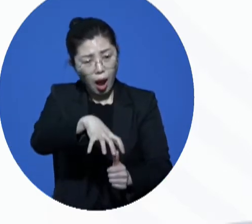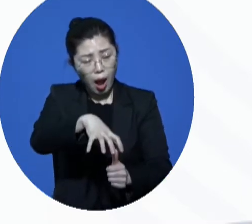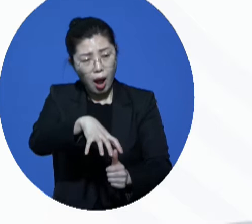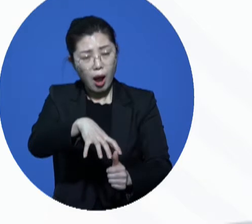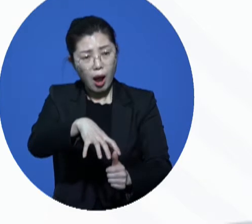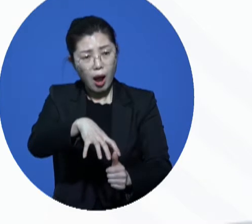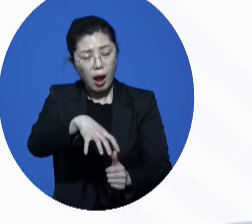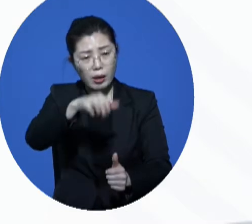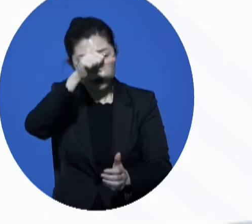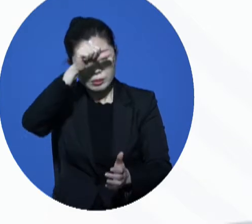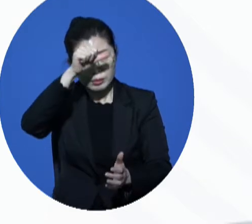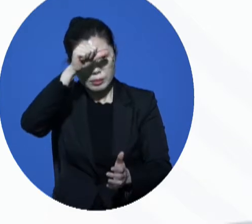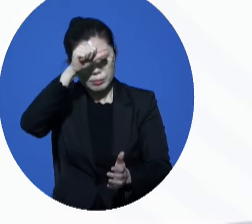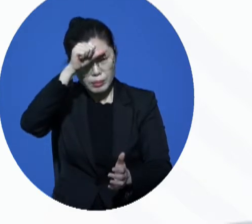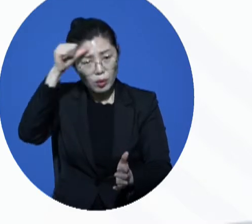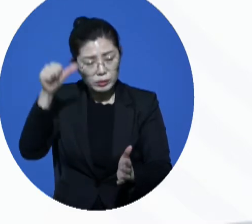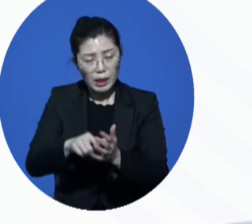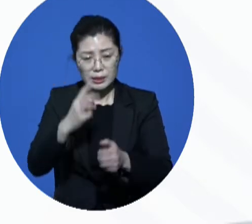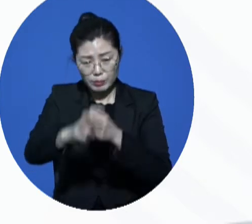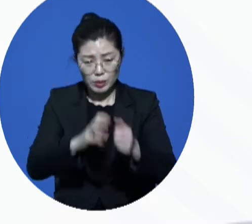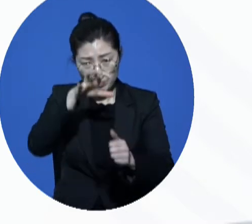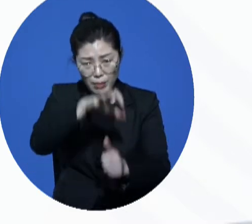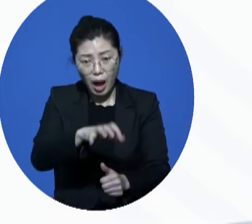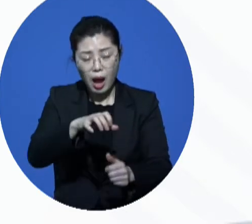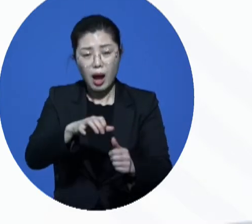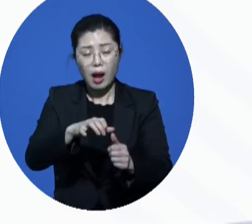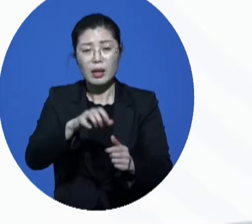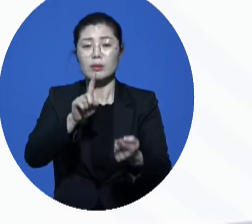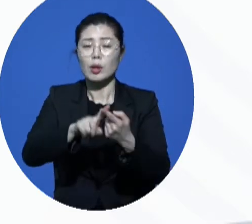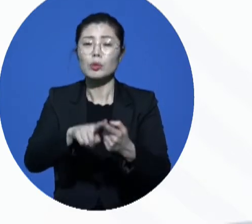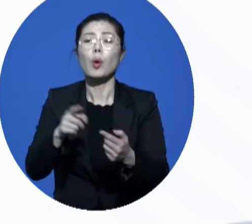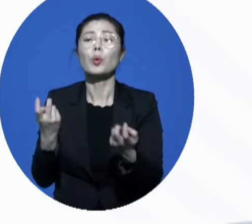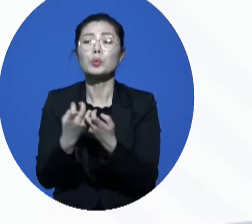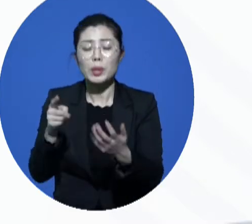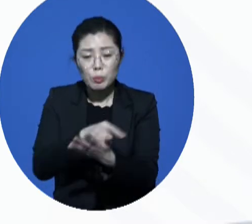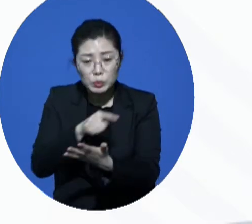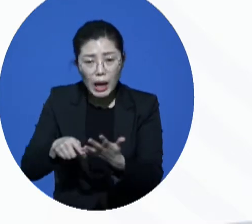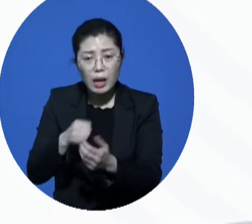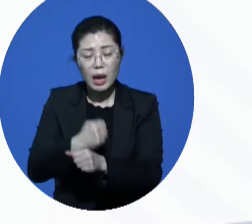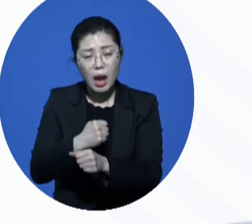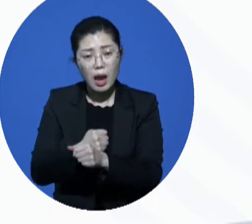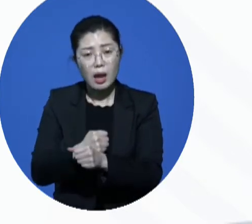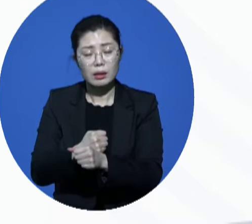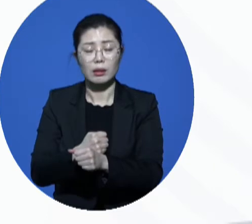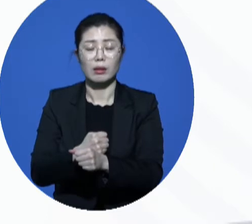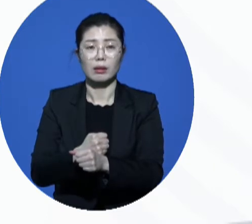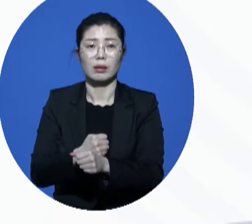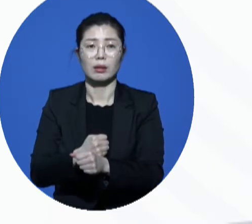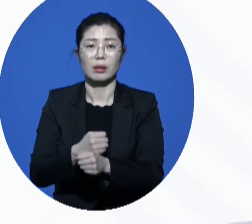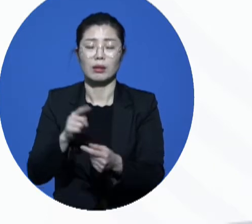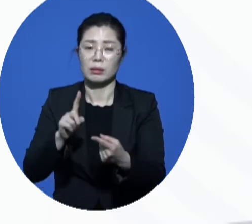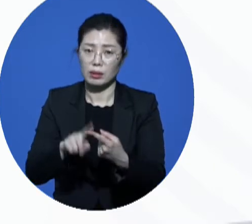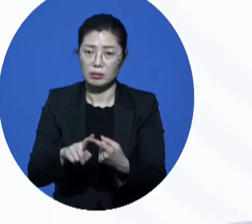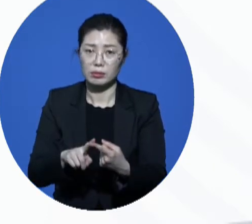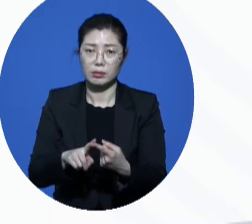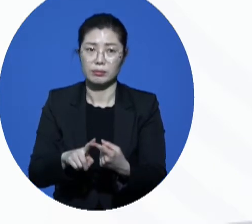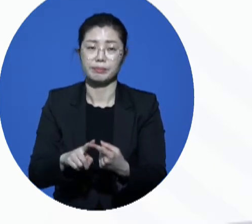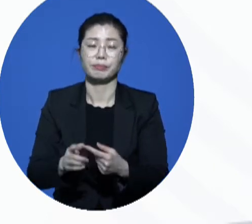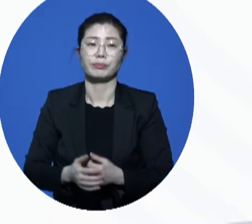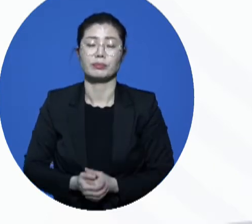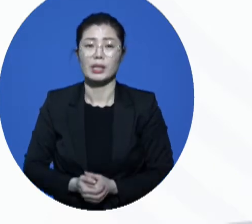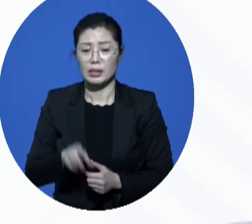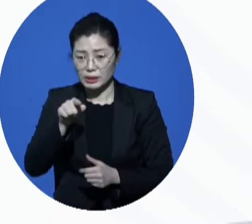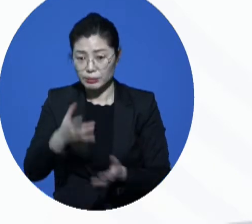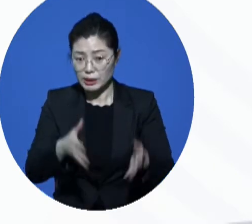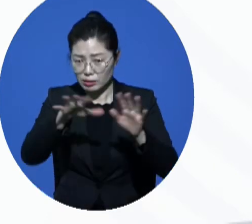대해서 더 구체적인 싸움들을 만들어 가야 되겠다는 생각을 합니다. 다른 삶의 전략, 그러니까 시설 안에서 살아가는 삶 말고 어떤